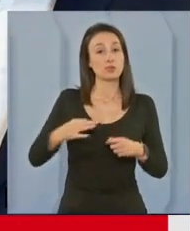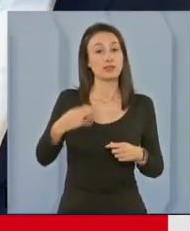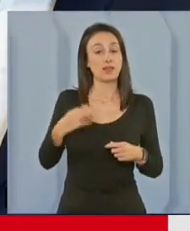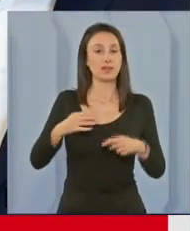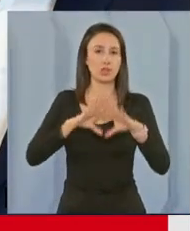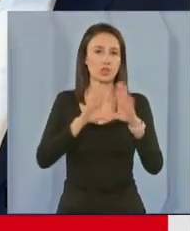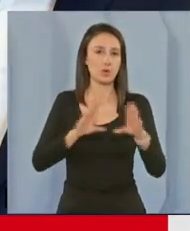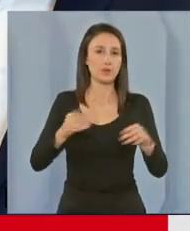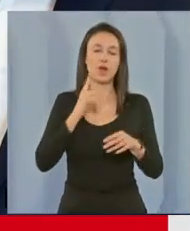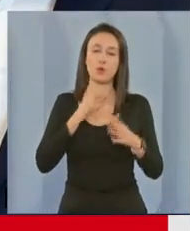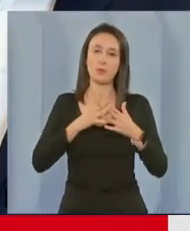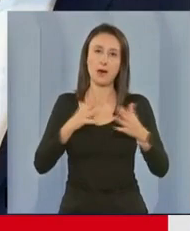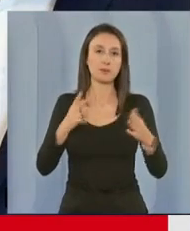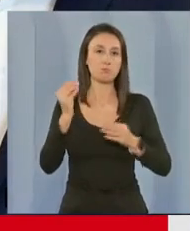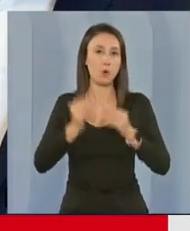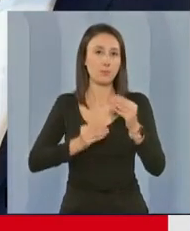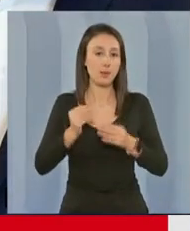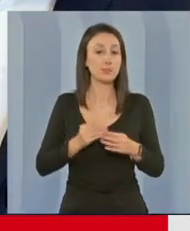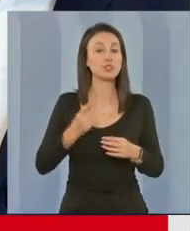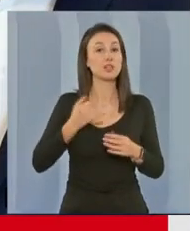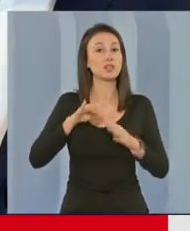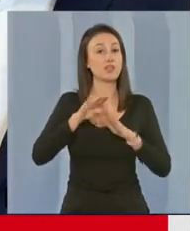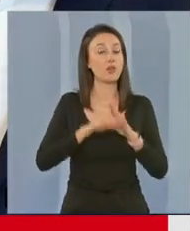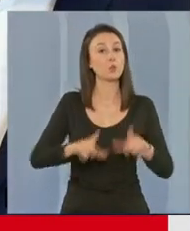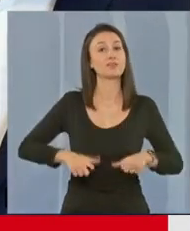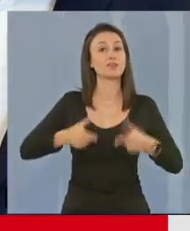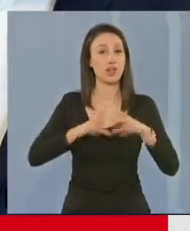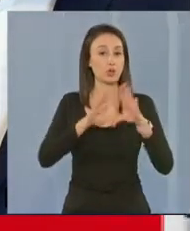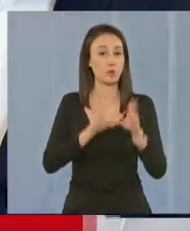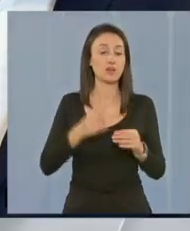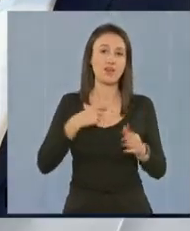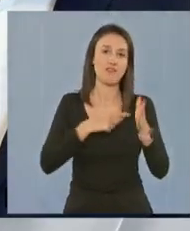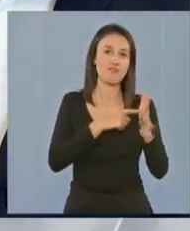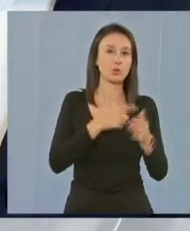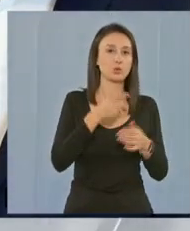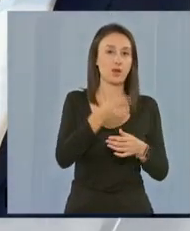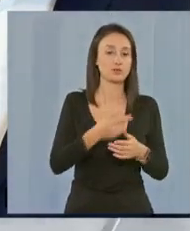sănătate din România are o mare problemă, iar nivelul de trai din România reflectă acest lucru.